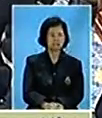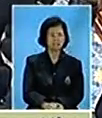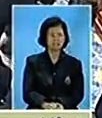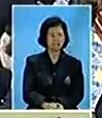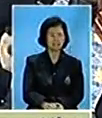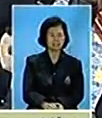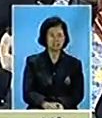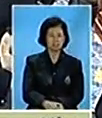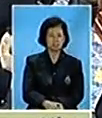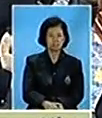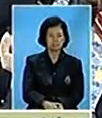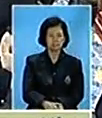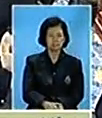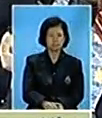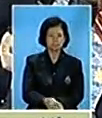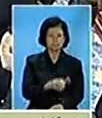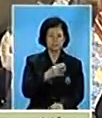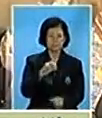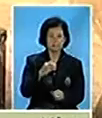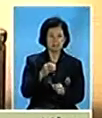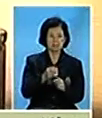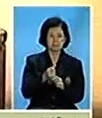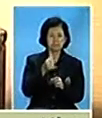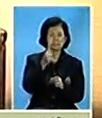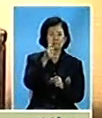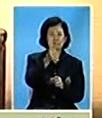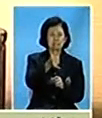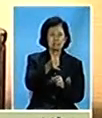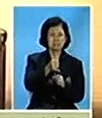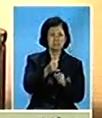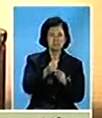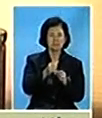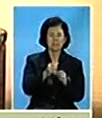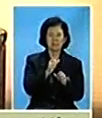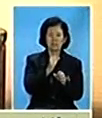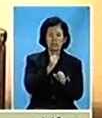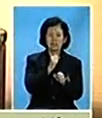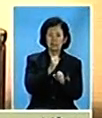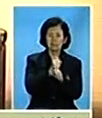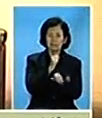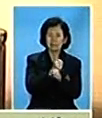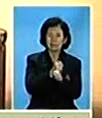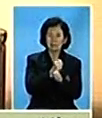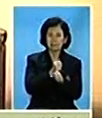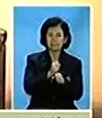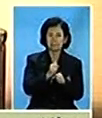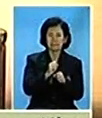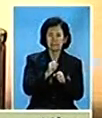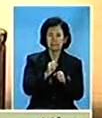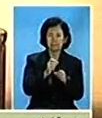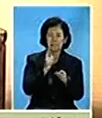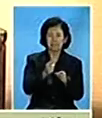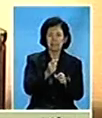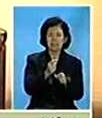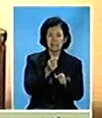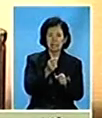และก็เมื่อไปเข้าสู่พระราชบัญญัติการประกอบโรคศิลปะเนี่ยก็ได้มีการแยกเป็นคล้ายๆกับ2กรรมการคณ